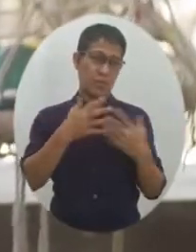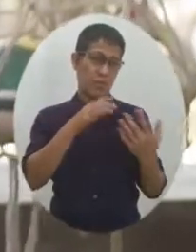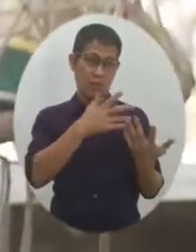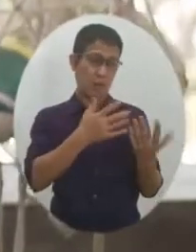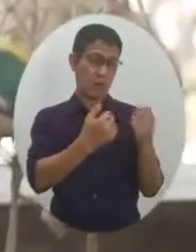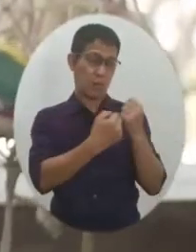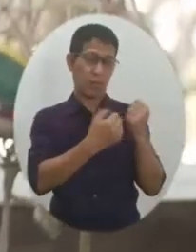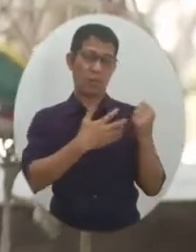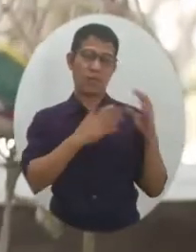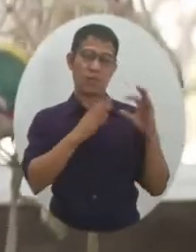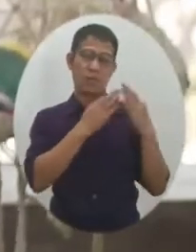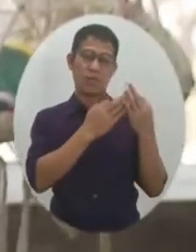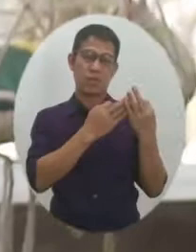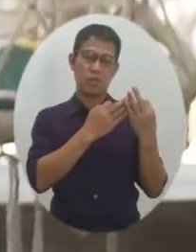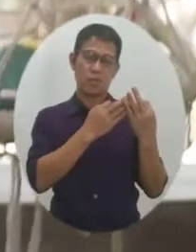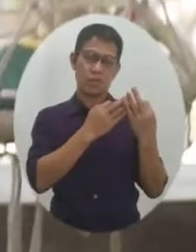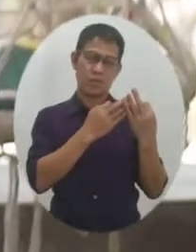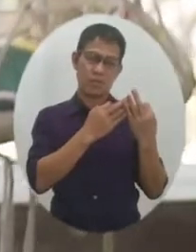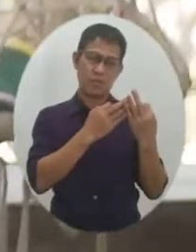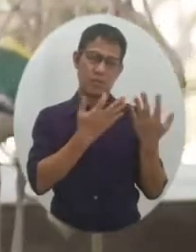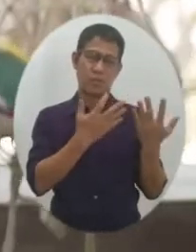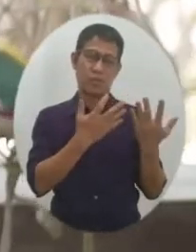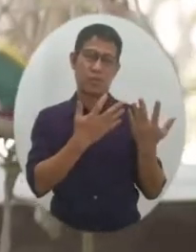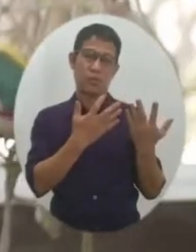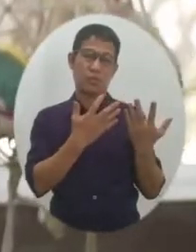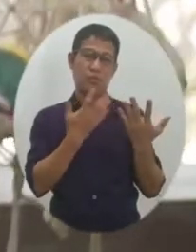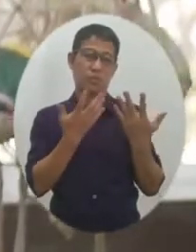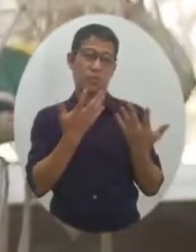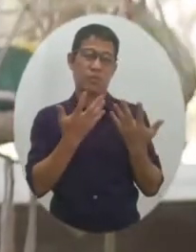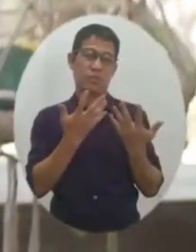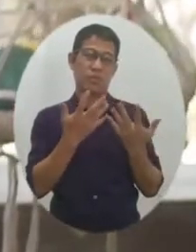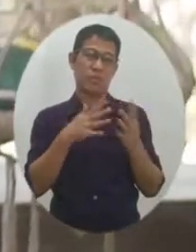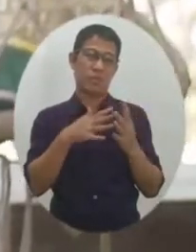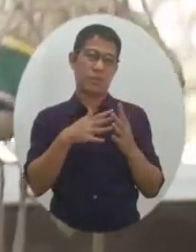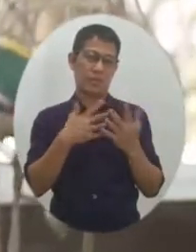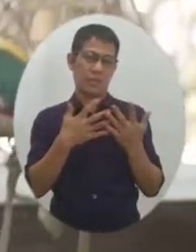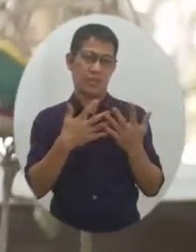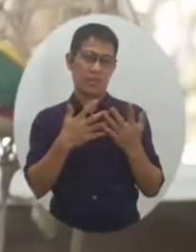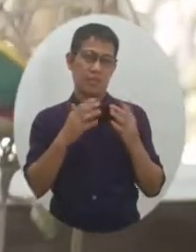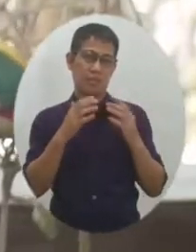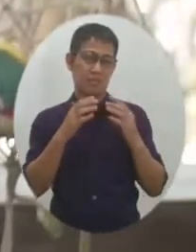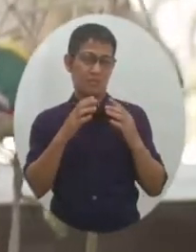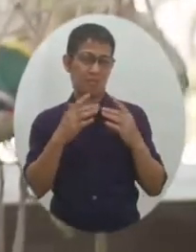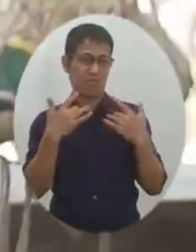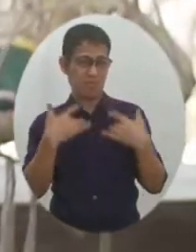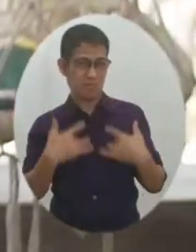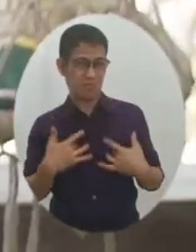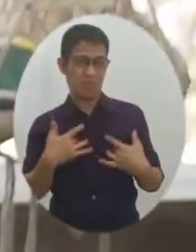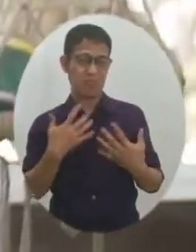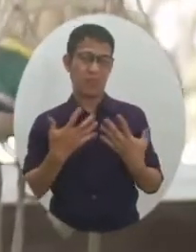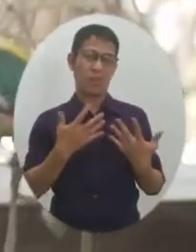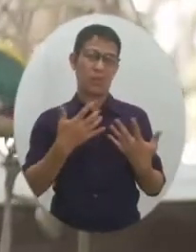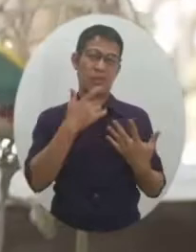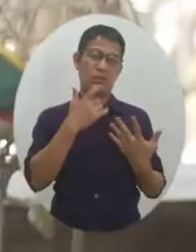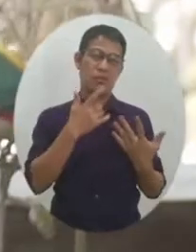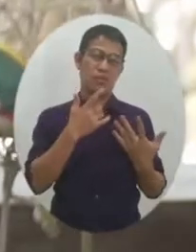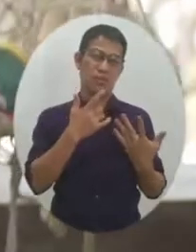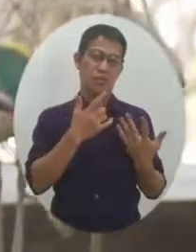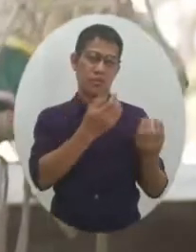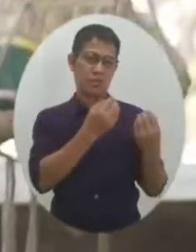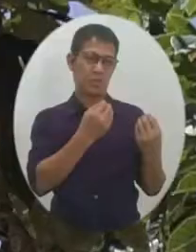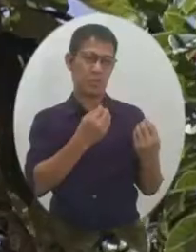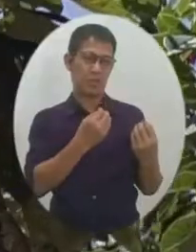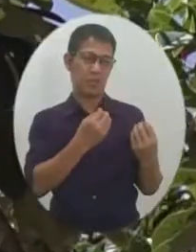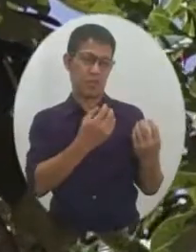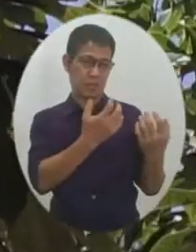Dahil kung wala po sila, wala rin pong tatag na at malakas ang loob ang ginagawa ko